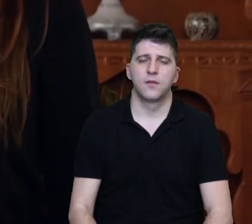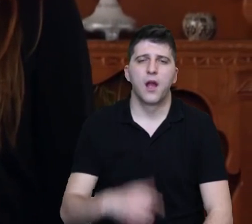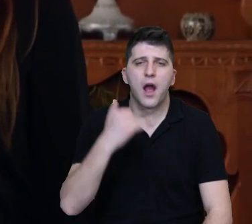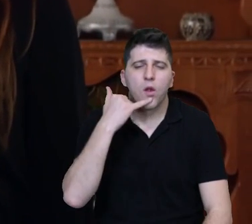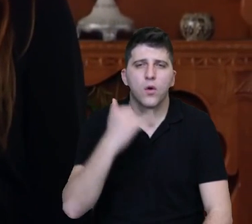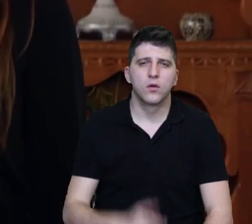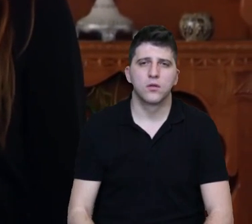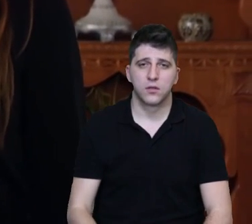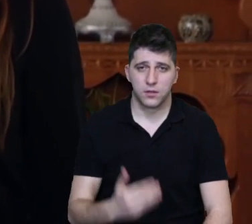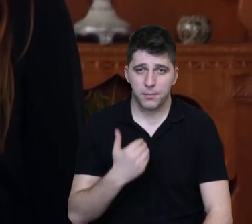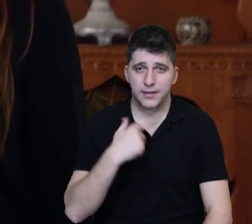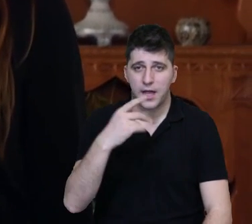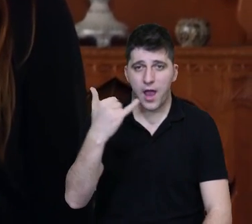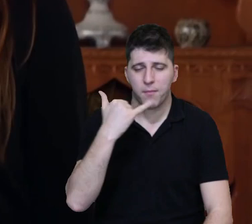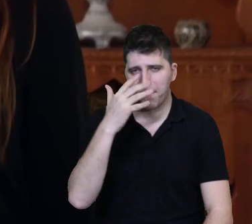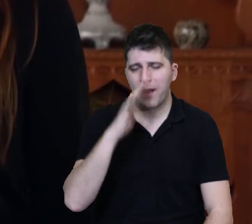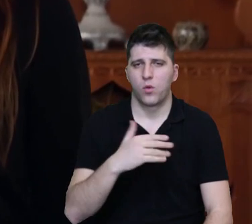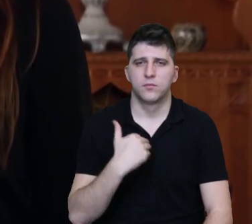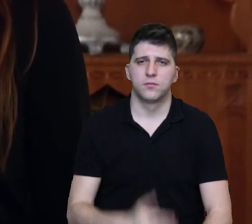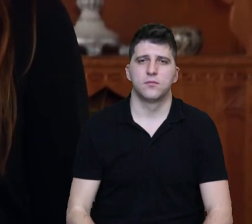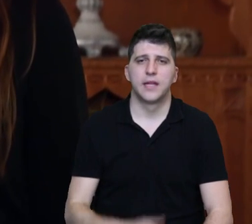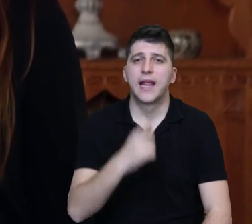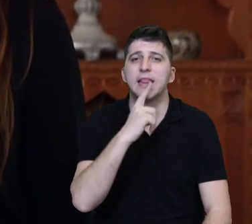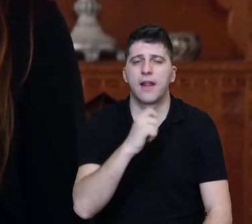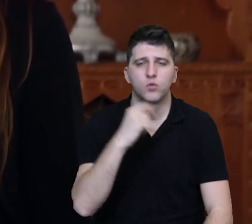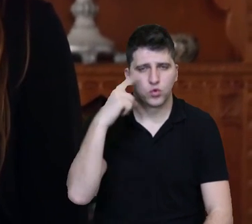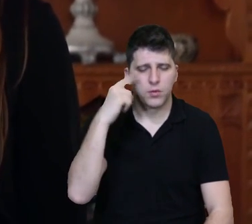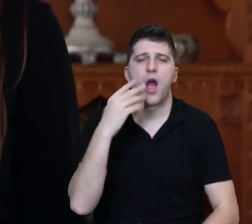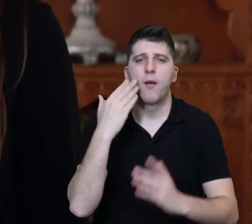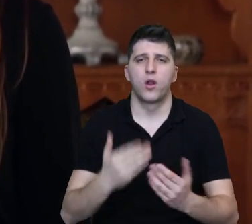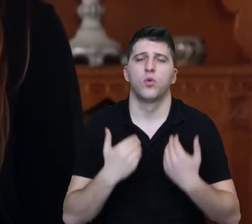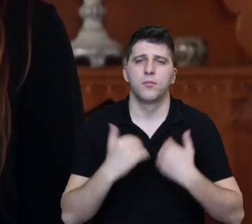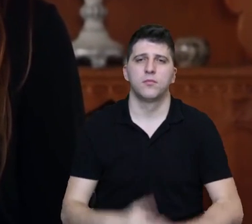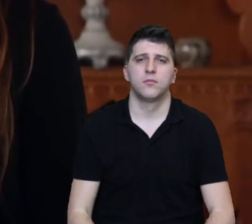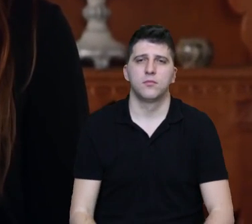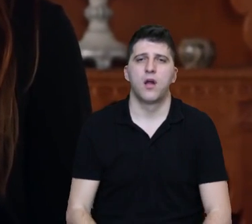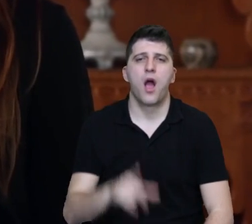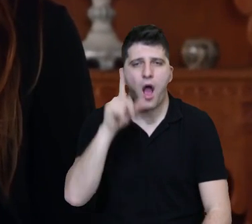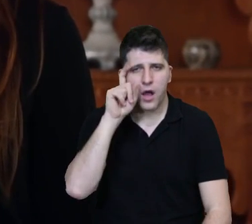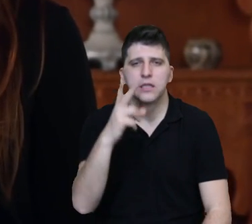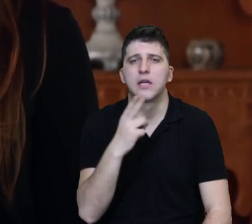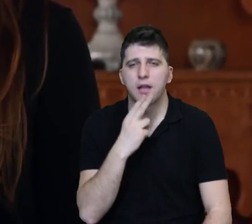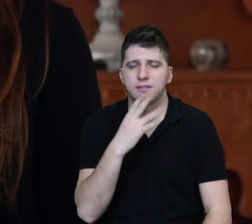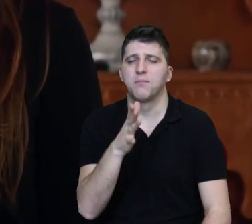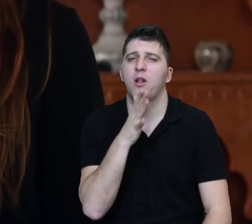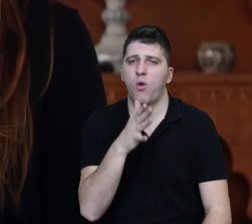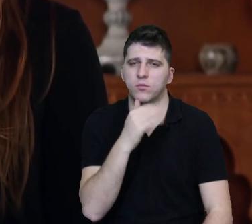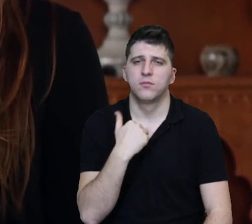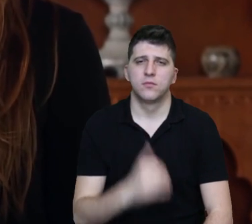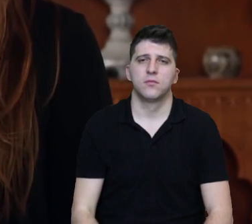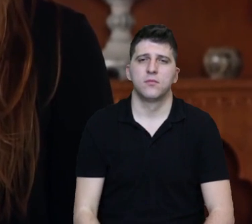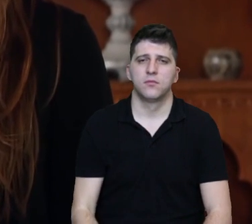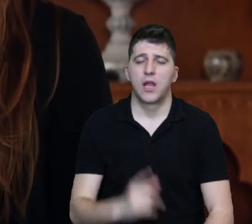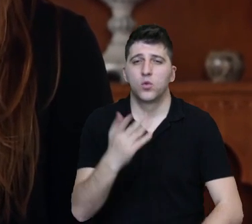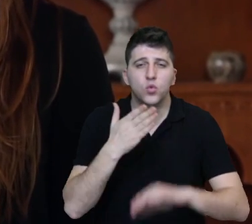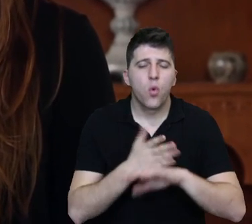Alo. Ben de senin aramanı bekliyordum. Teklifinizi düşündüm, kabul ediyorum. Akıllı bir kadın olduğunu biliyordum. En